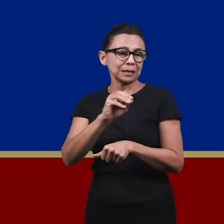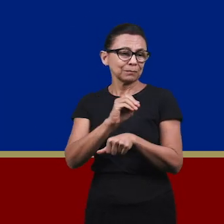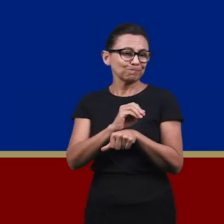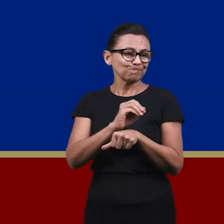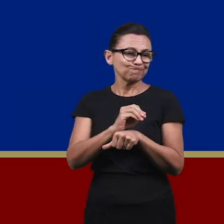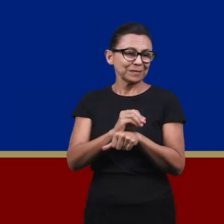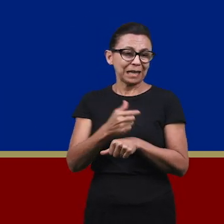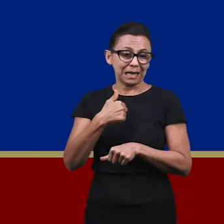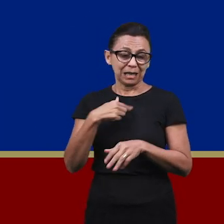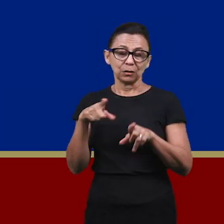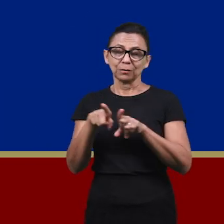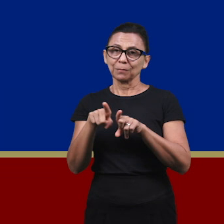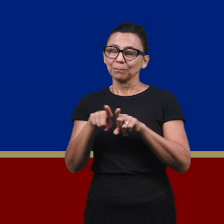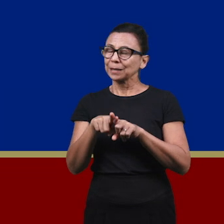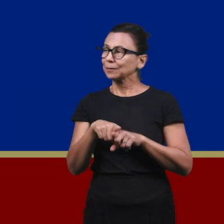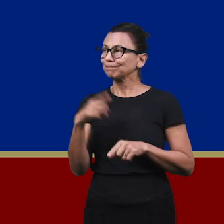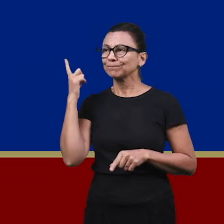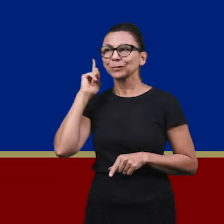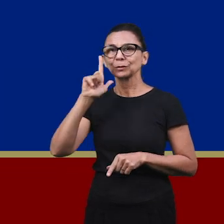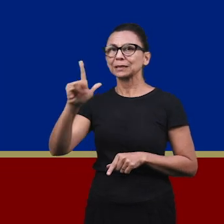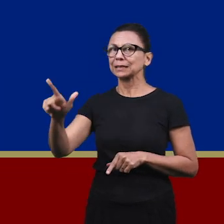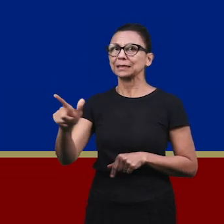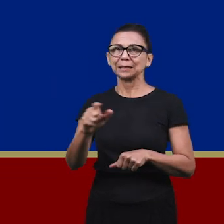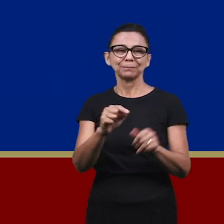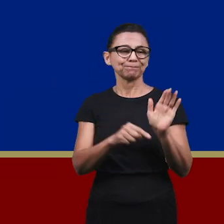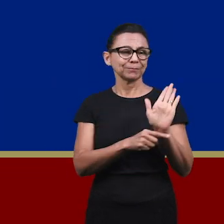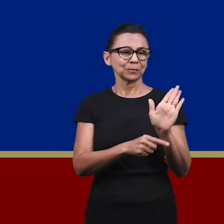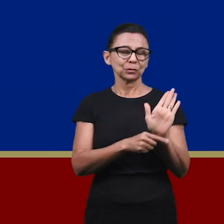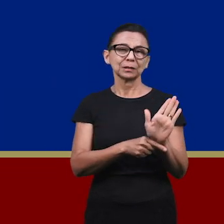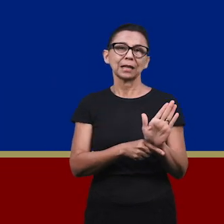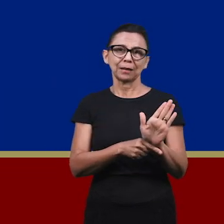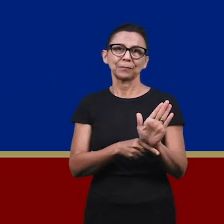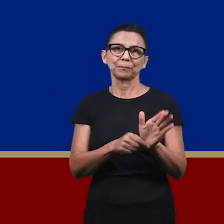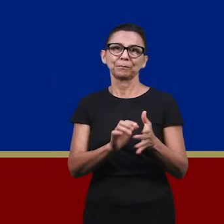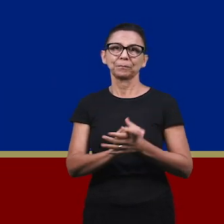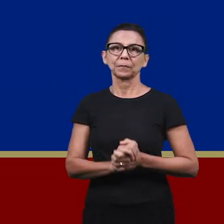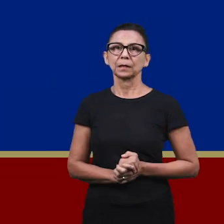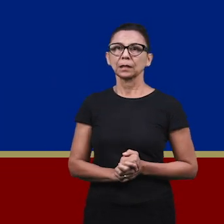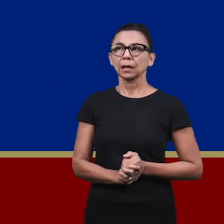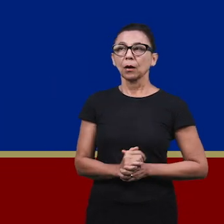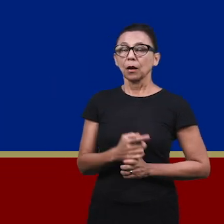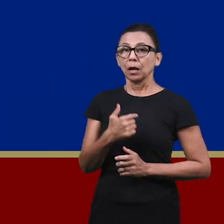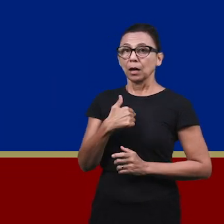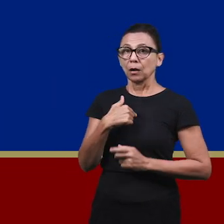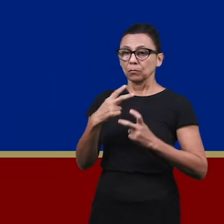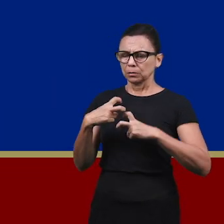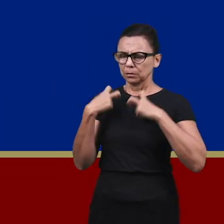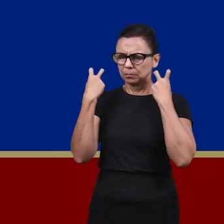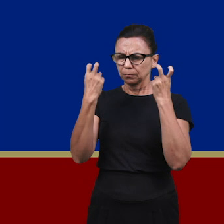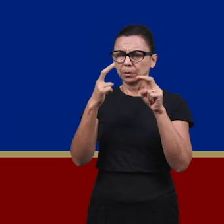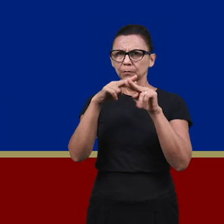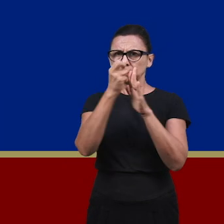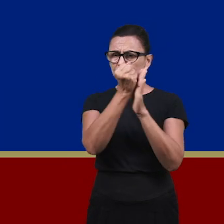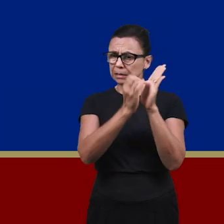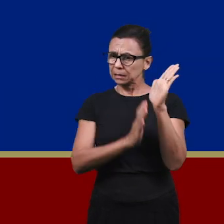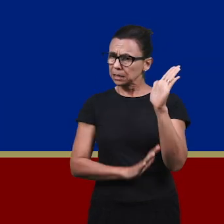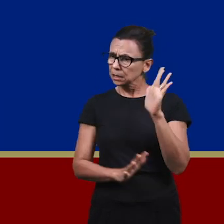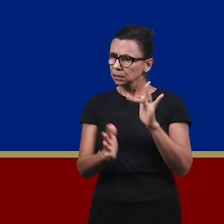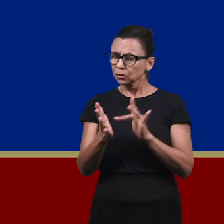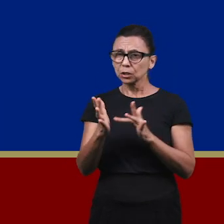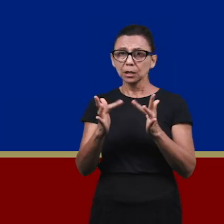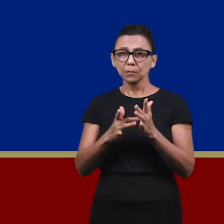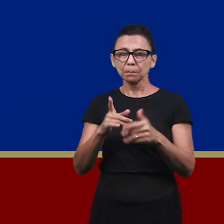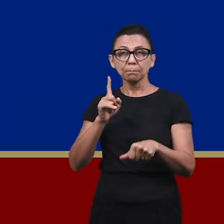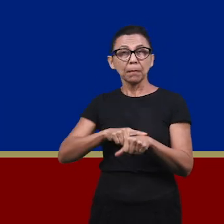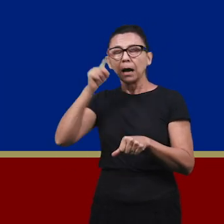réussissait à effectuer cet acte, et moi y compris. C'est quand je me suis rappelé du pouvoir du sang de Jésus, j'ai fait une prière, une